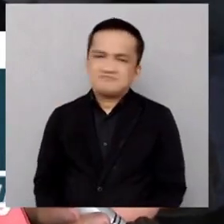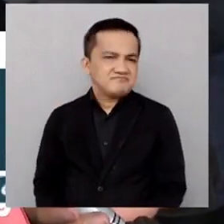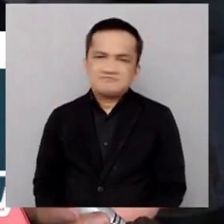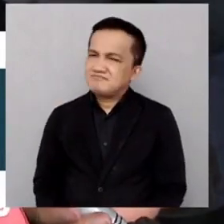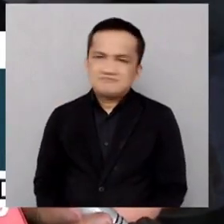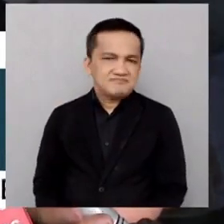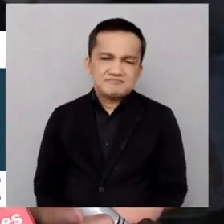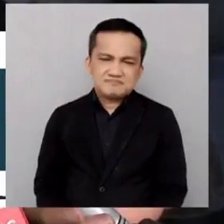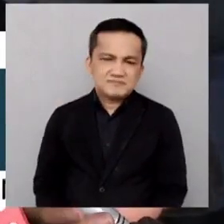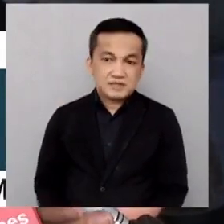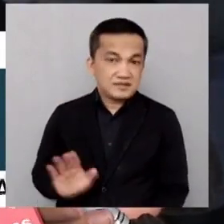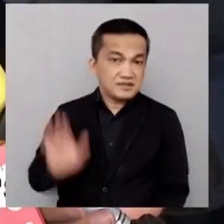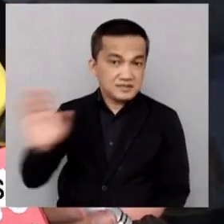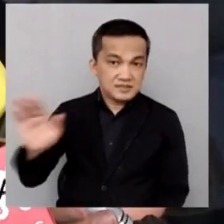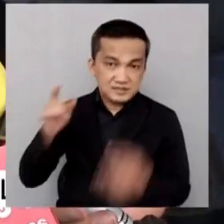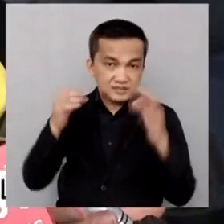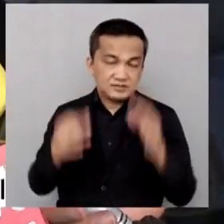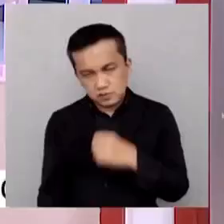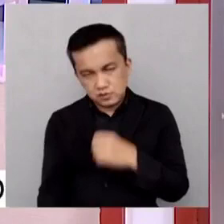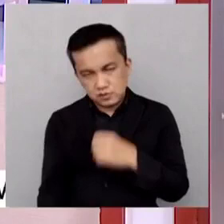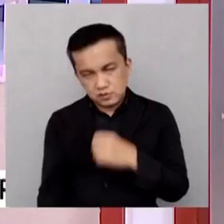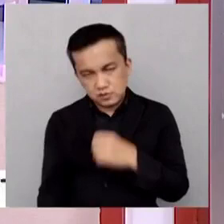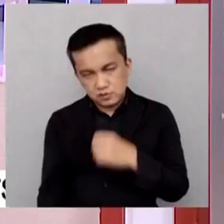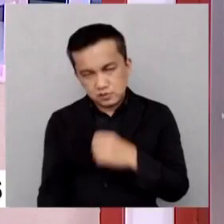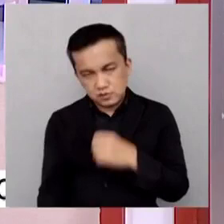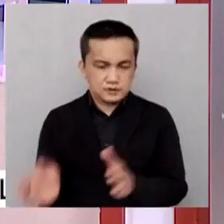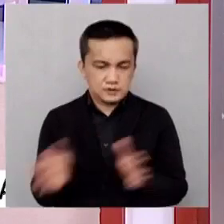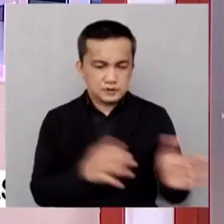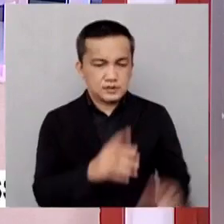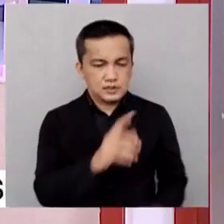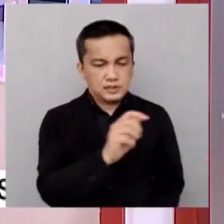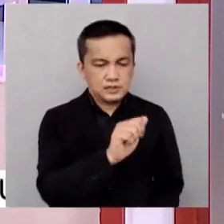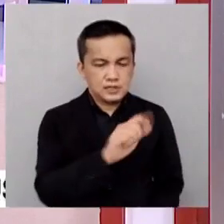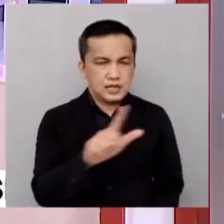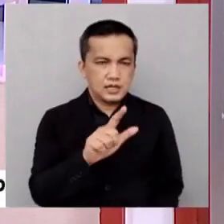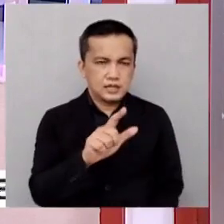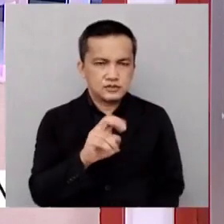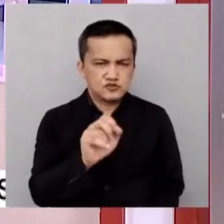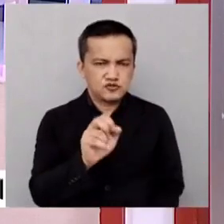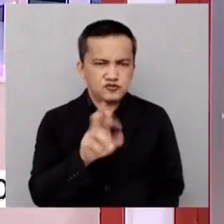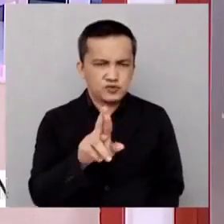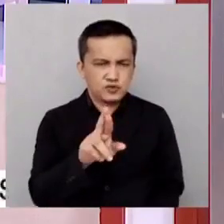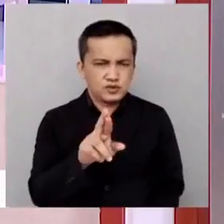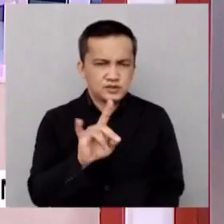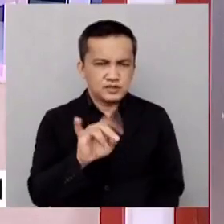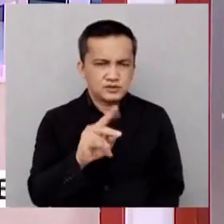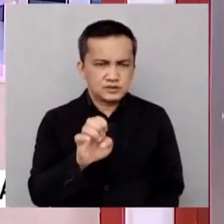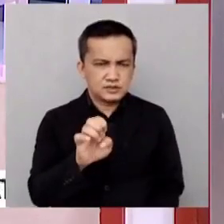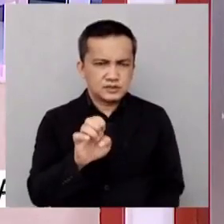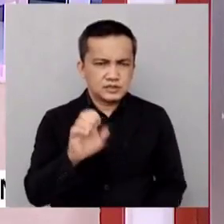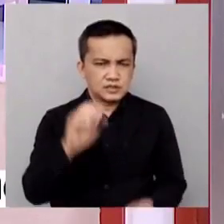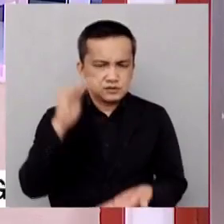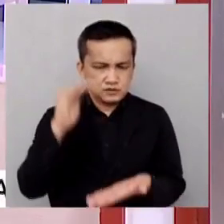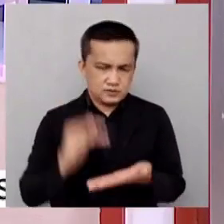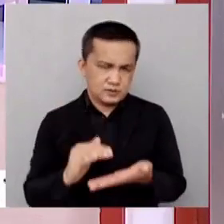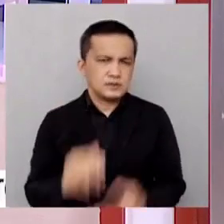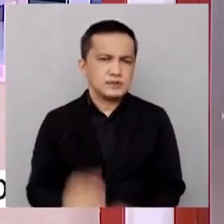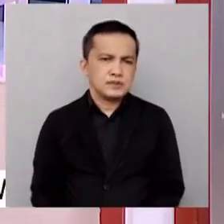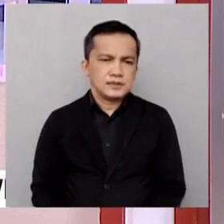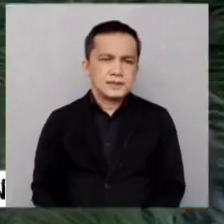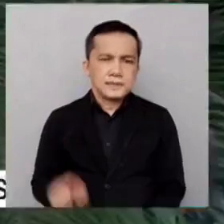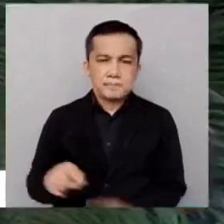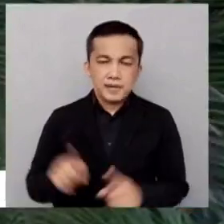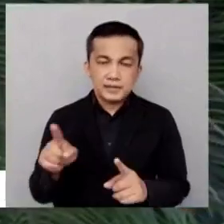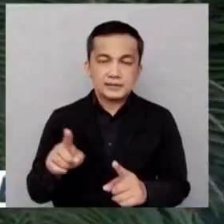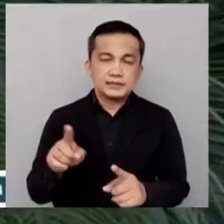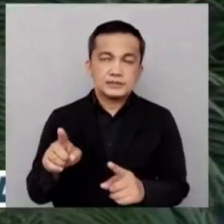Yun ang kanilang desisyon eh. Taal Volcano's sulfur dioxide emission level is declining. But state volcanologists